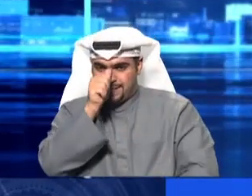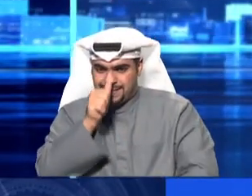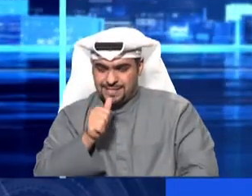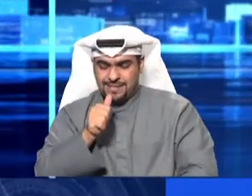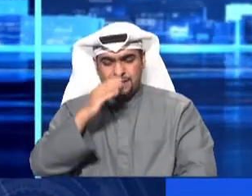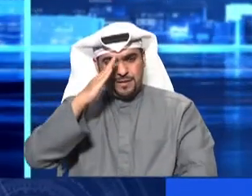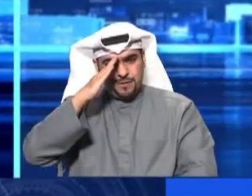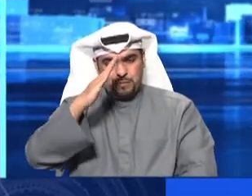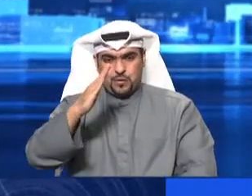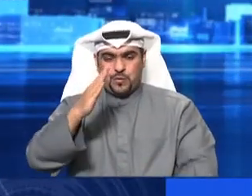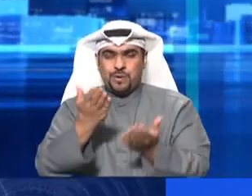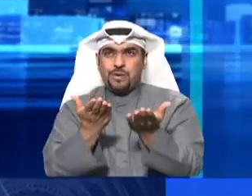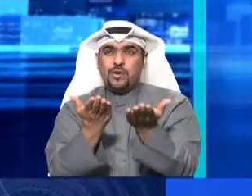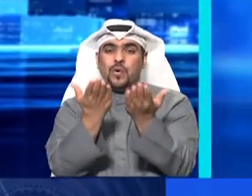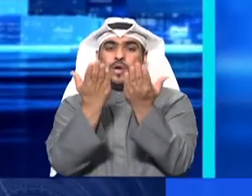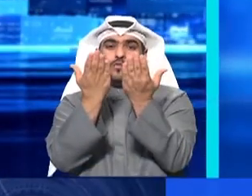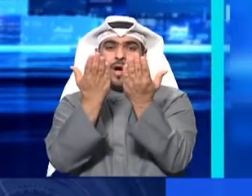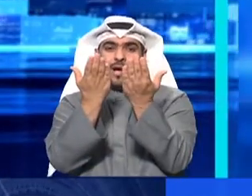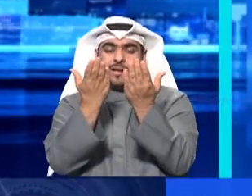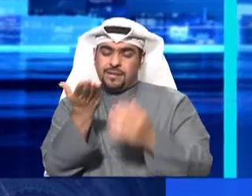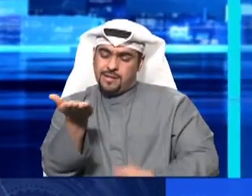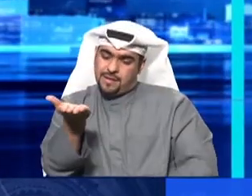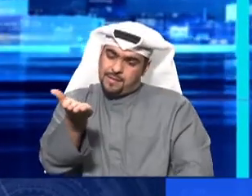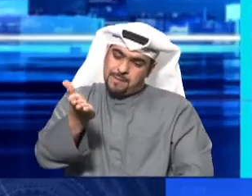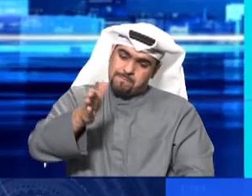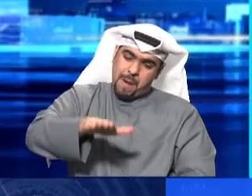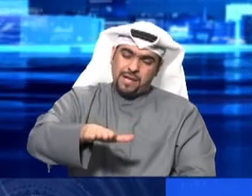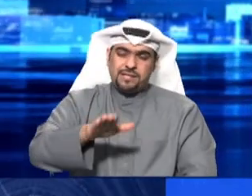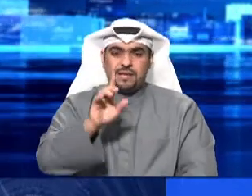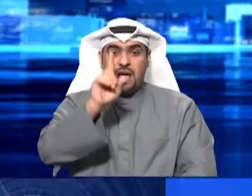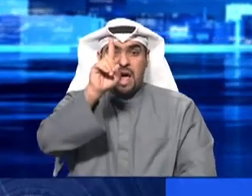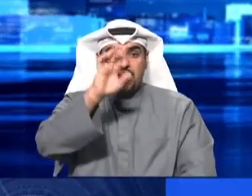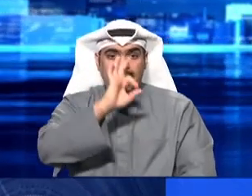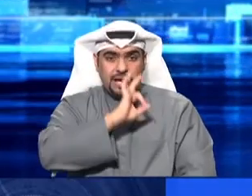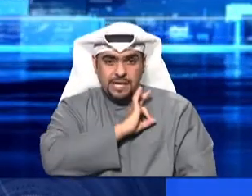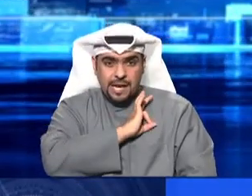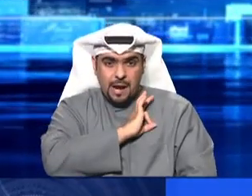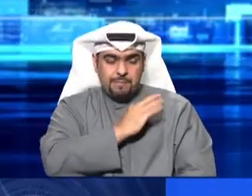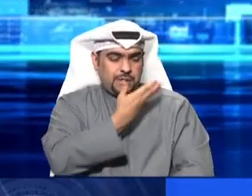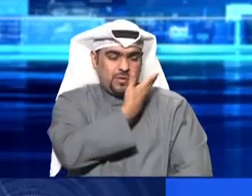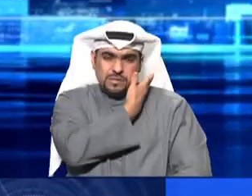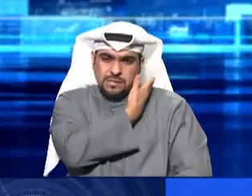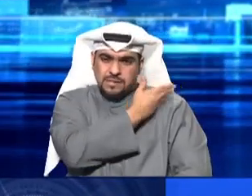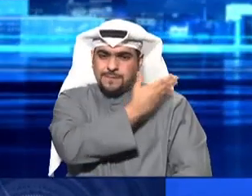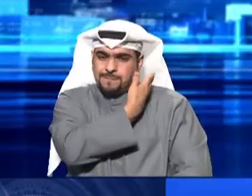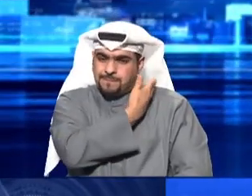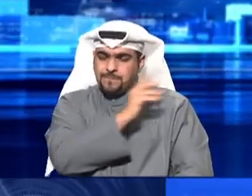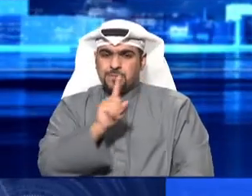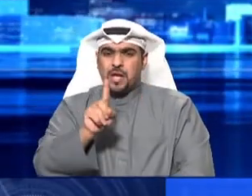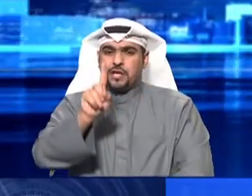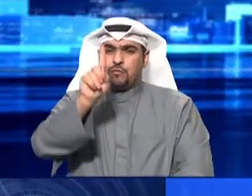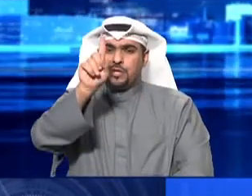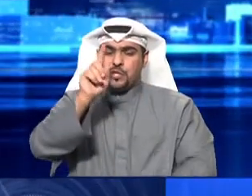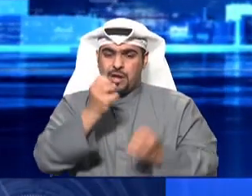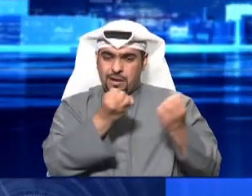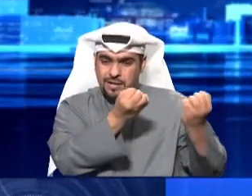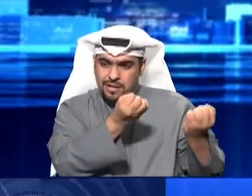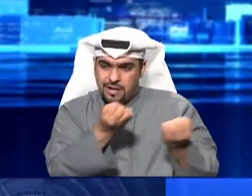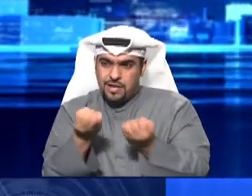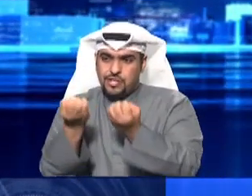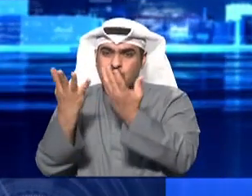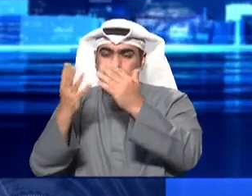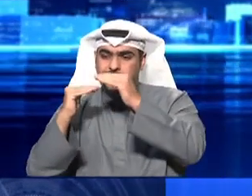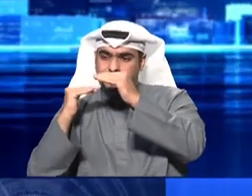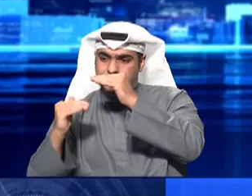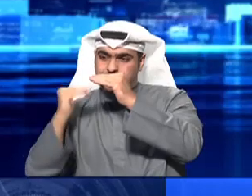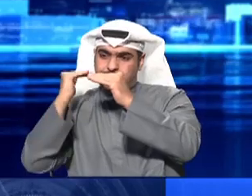الأليم، سائلا سموه رعاه الله المولى تعالى أن يتغمد الفقيد بواسع رحمته ومغفرته ورضوانه وأن